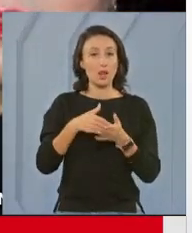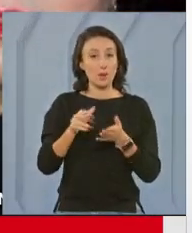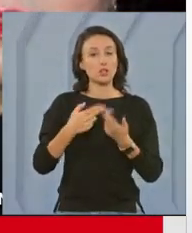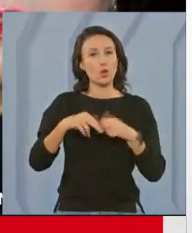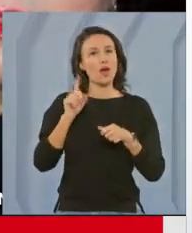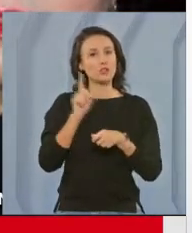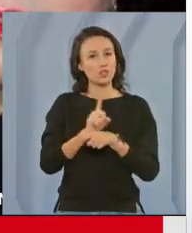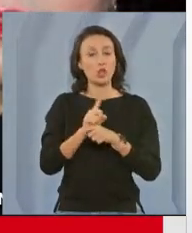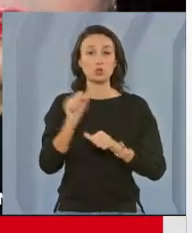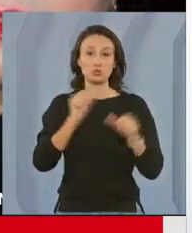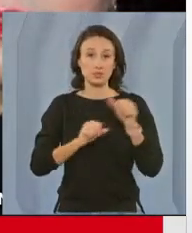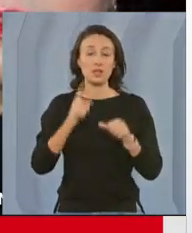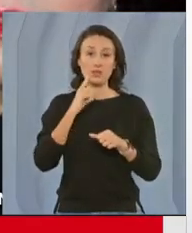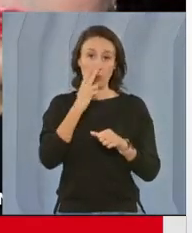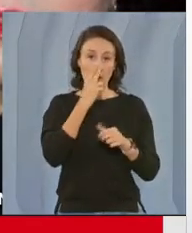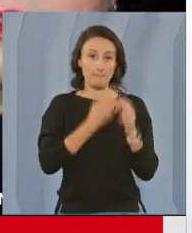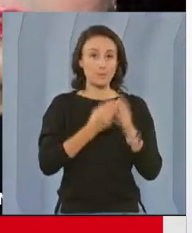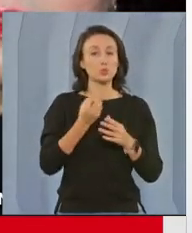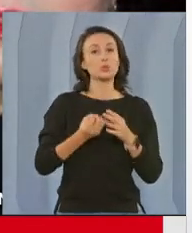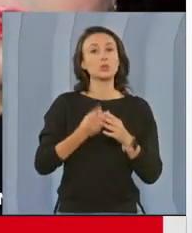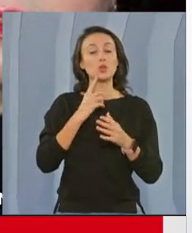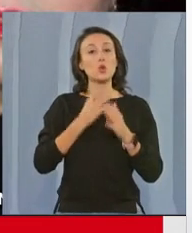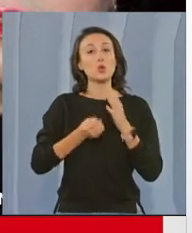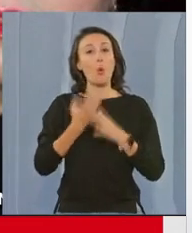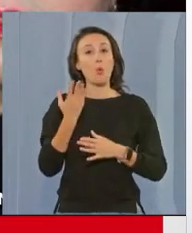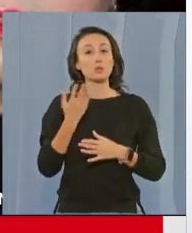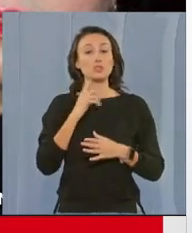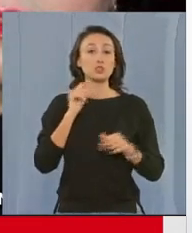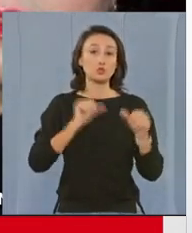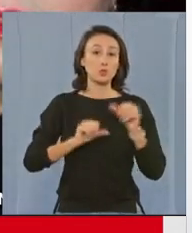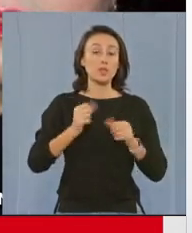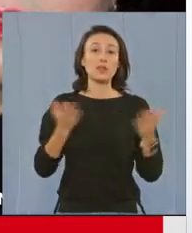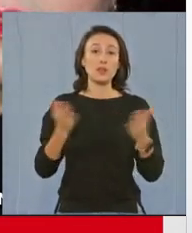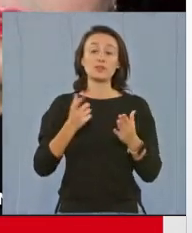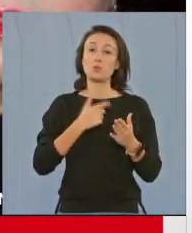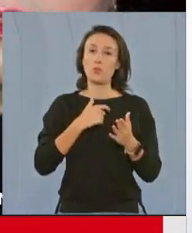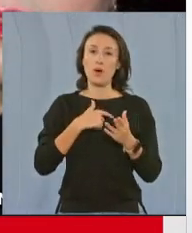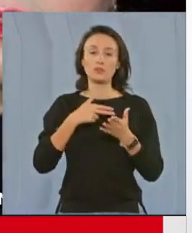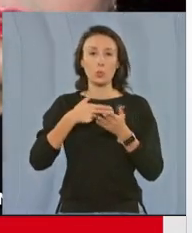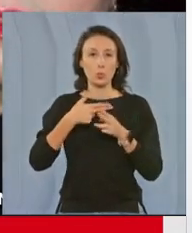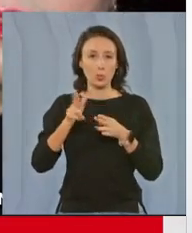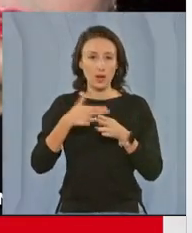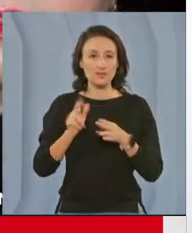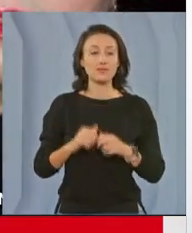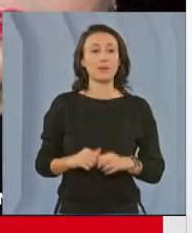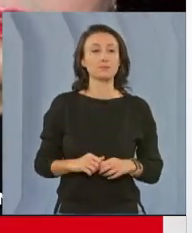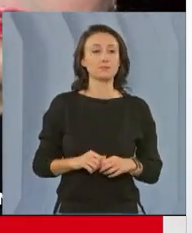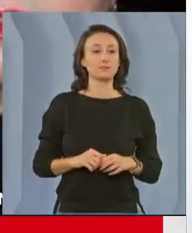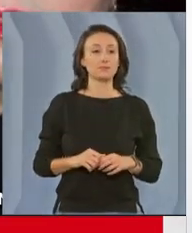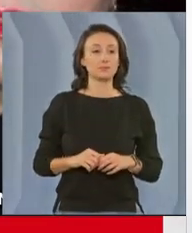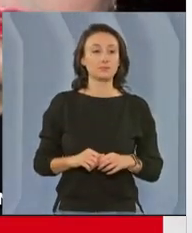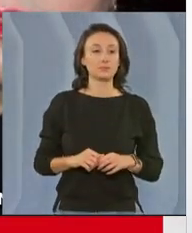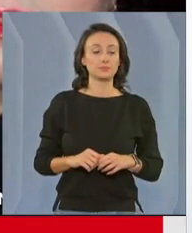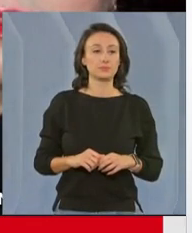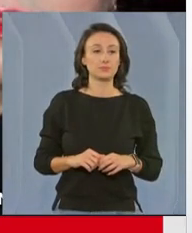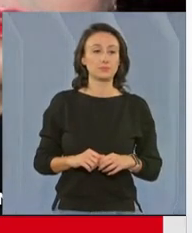cam aceleași substanțe, acum au apărut unele noi substanțe care se poate să îndepărteze, fie că sunt repelente să îndepărteze, fie